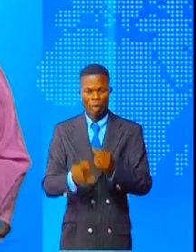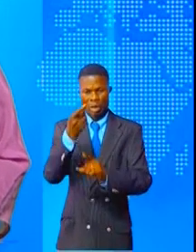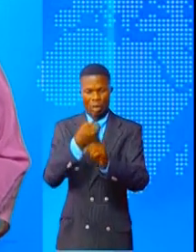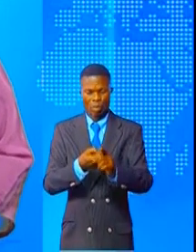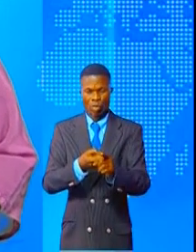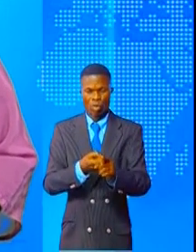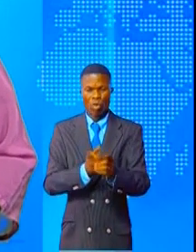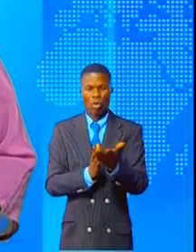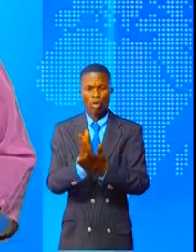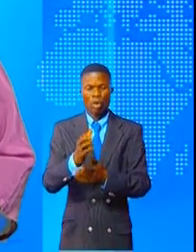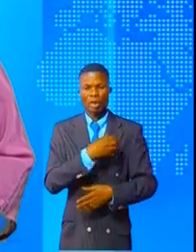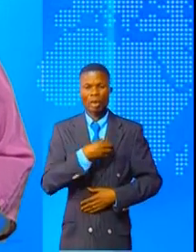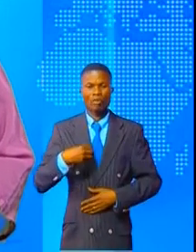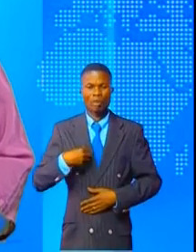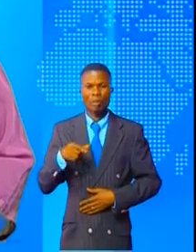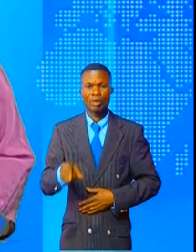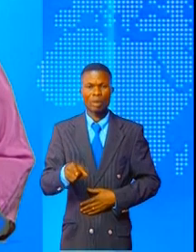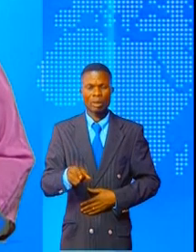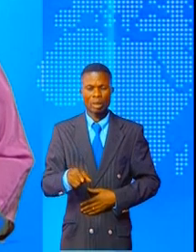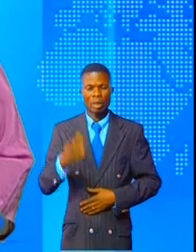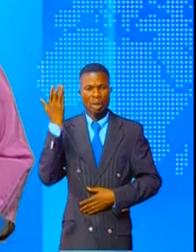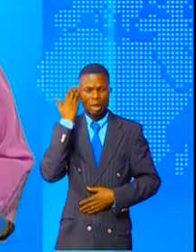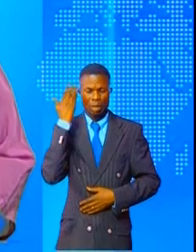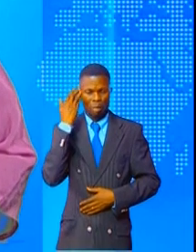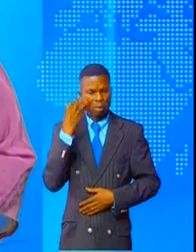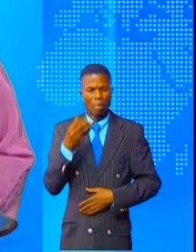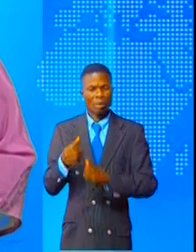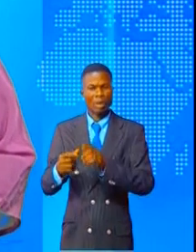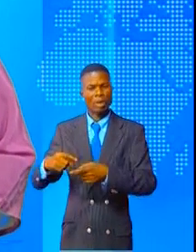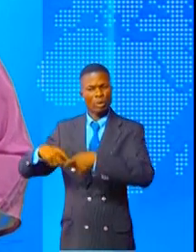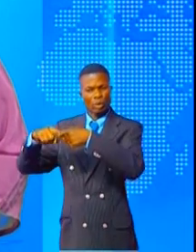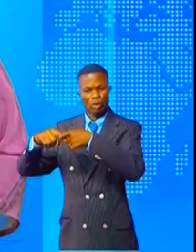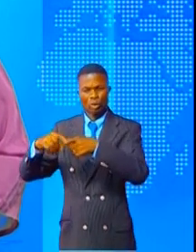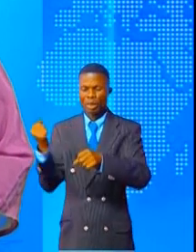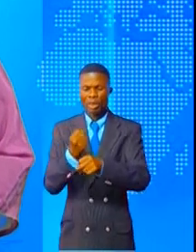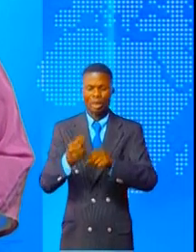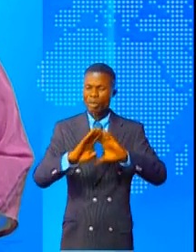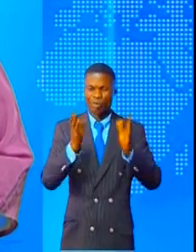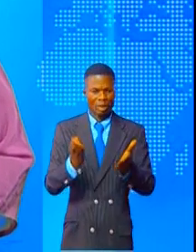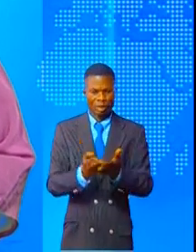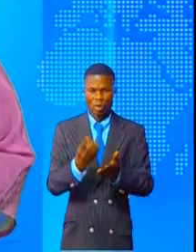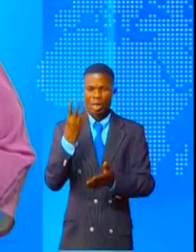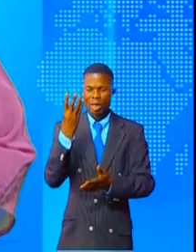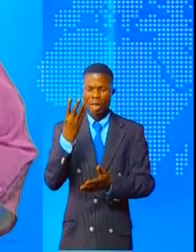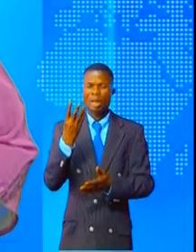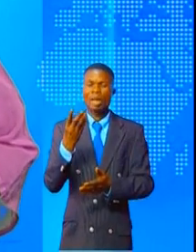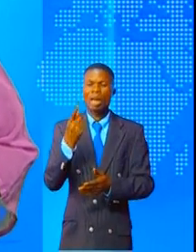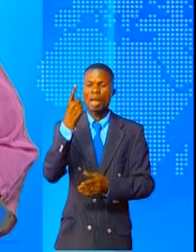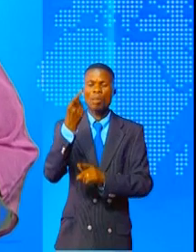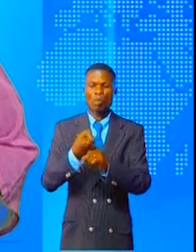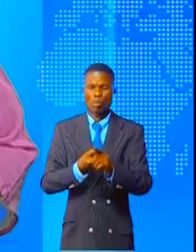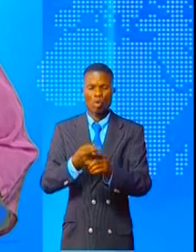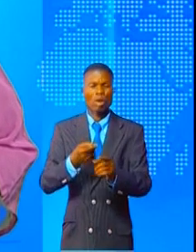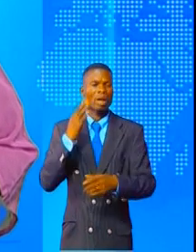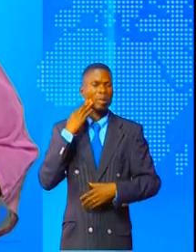dédié aux droits de la femme les hommes ont été exemptés des tous les services pendant les quatre lundis du mois de mars